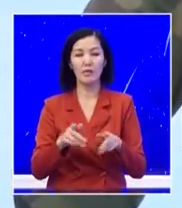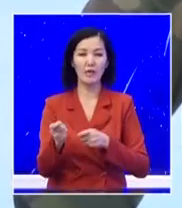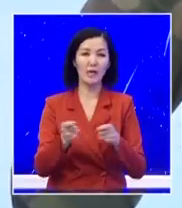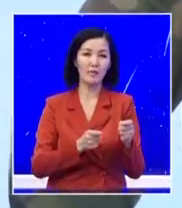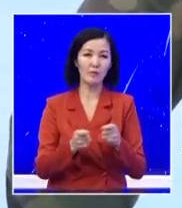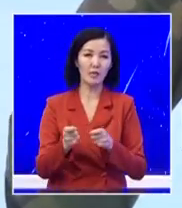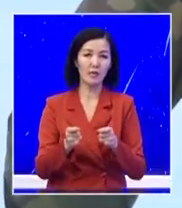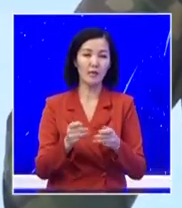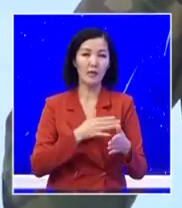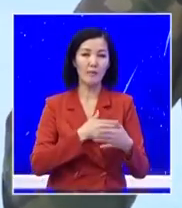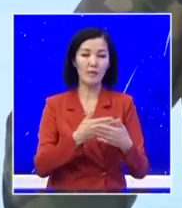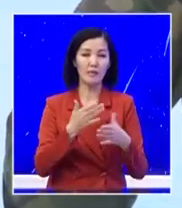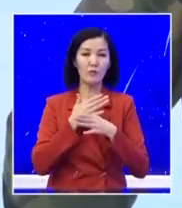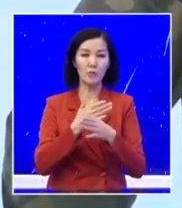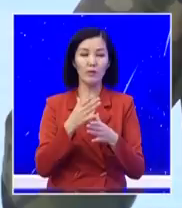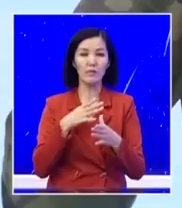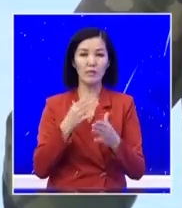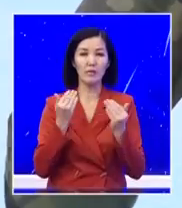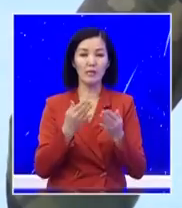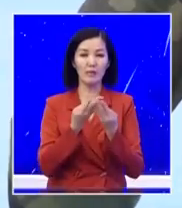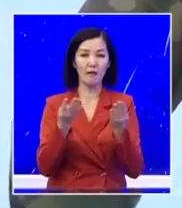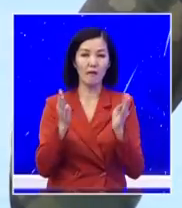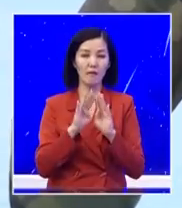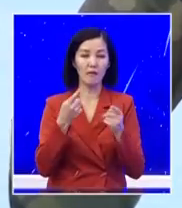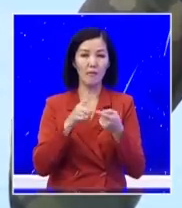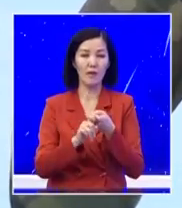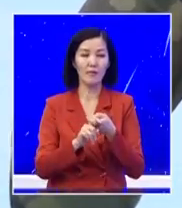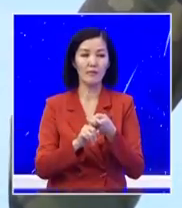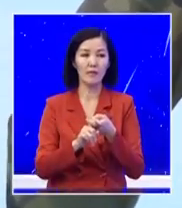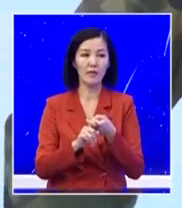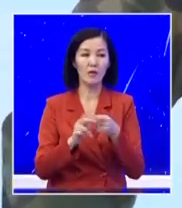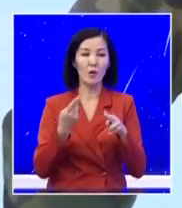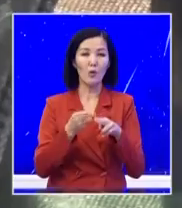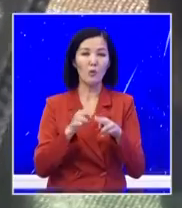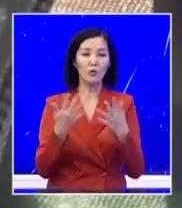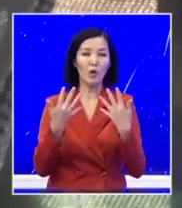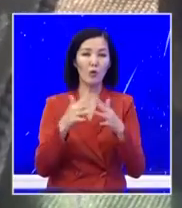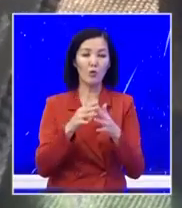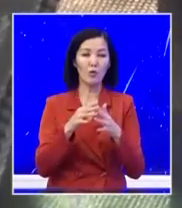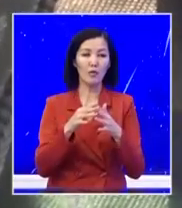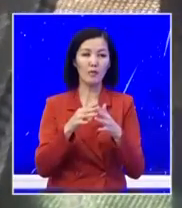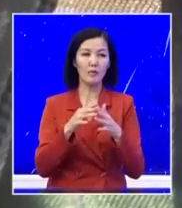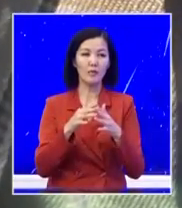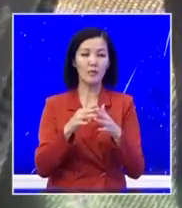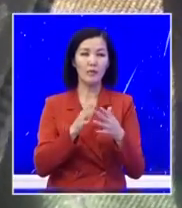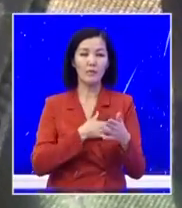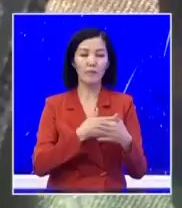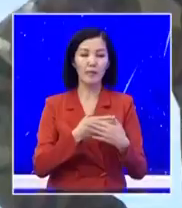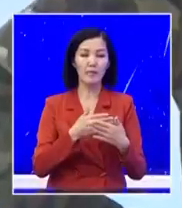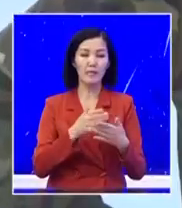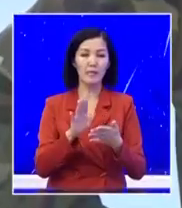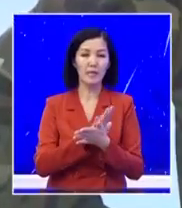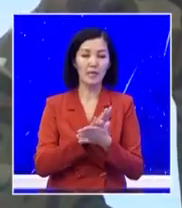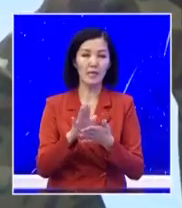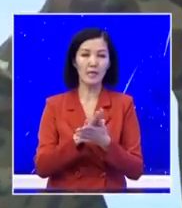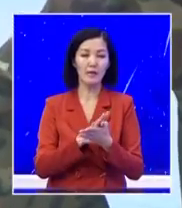бізге белсенді көмектесетін. Қазір мына карантинге байланысты осы ауылдың жағы өзінің белсенділері, осы